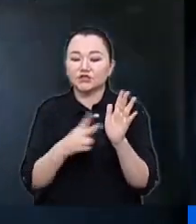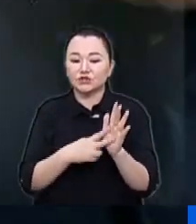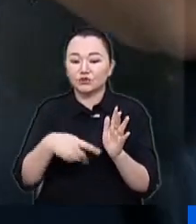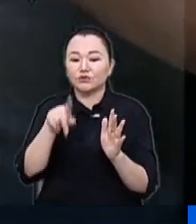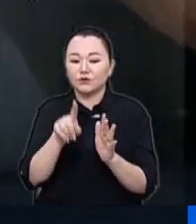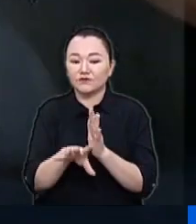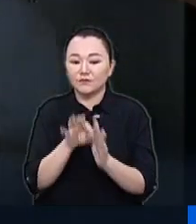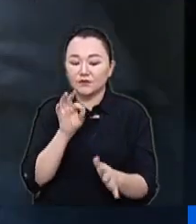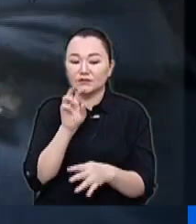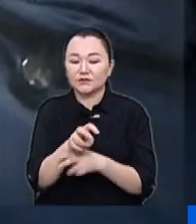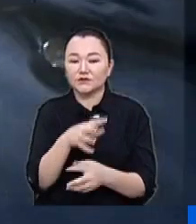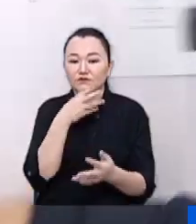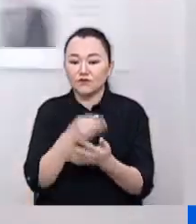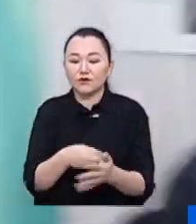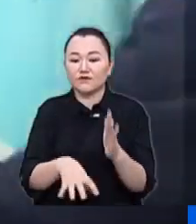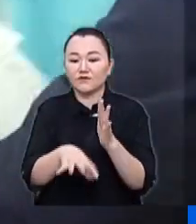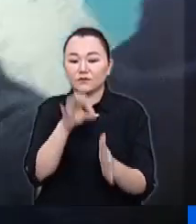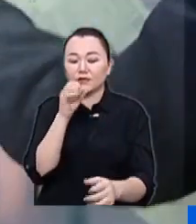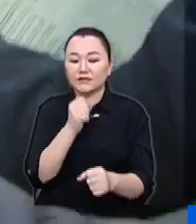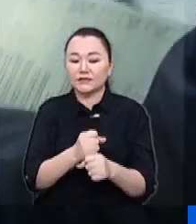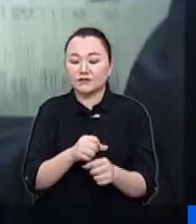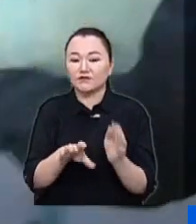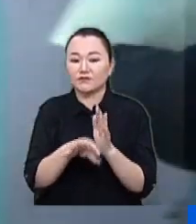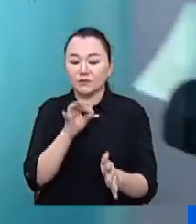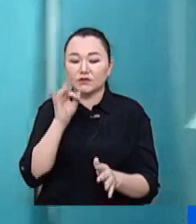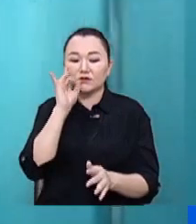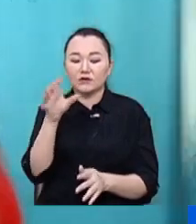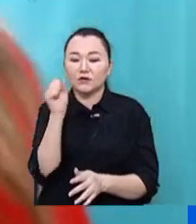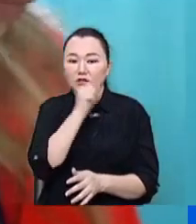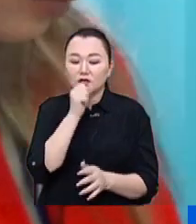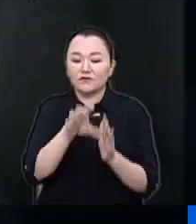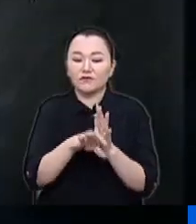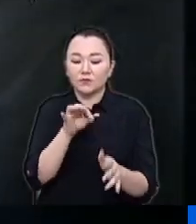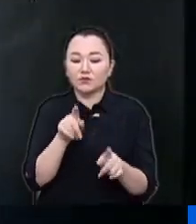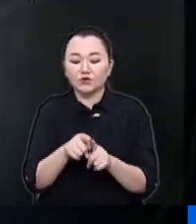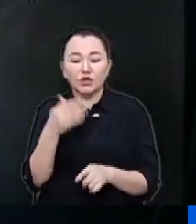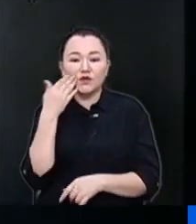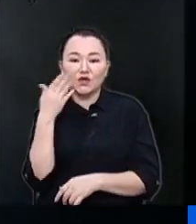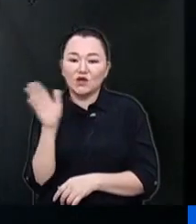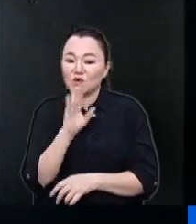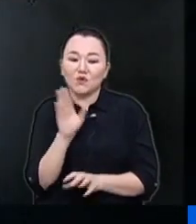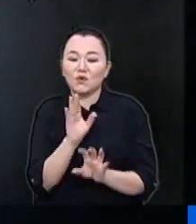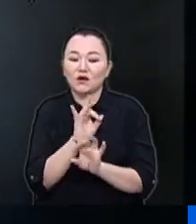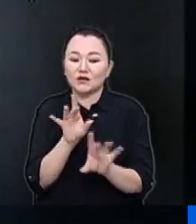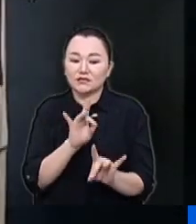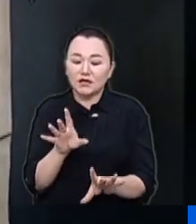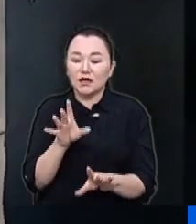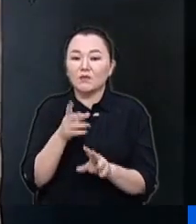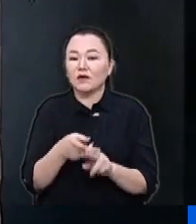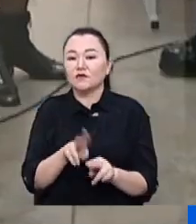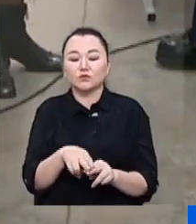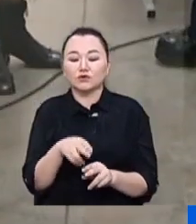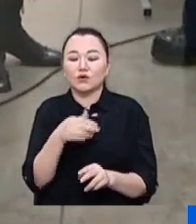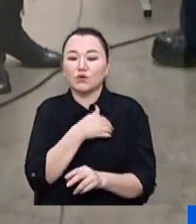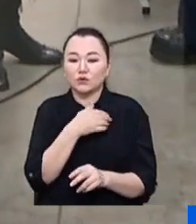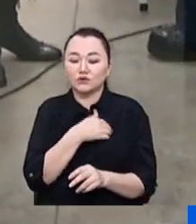учаскесіне келіп, өз кандидаттарын таңдады. Сайлауға келген өнер иелері бұл жолы таңдаудың да оңайға түспегенін жеткізді. Өйткені бақтарын